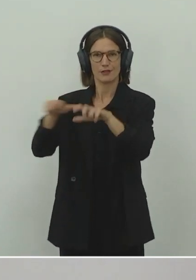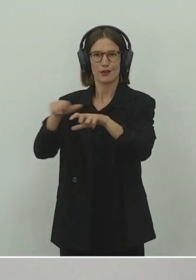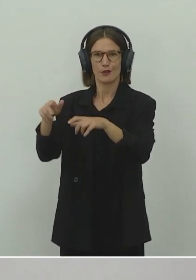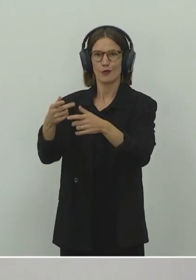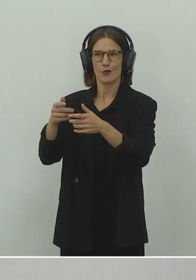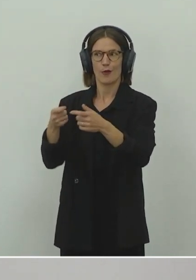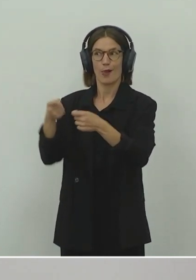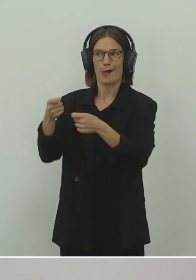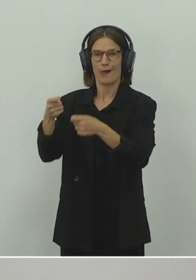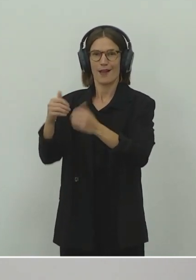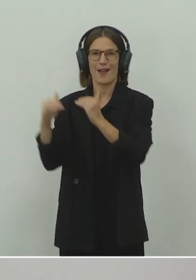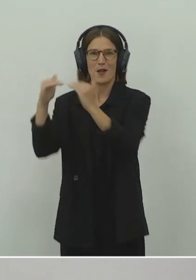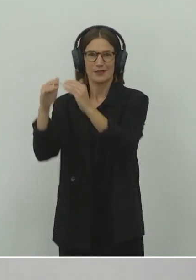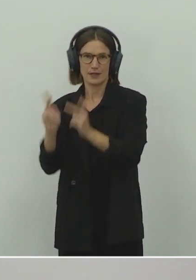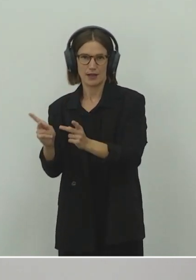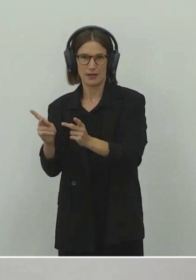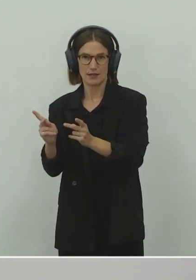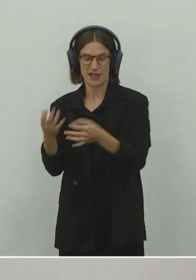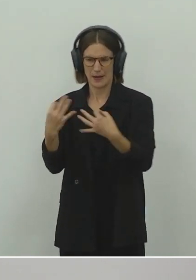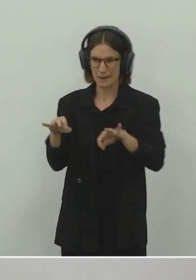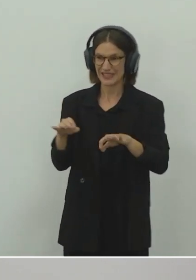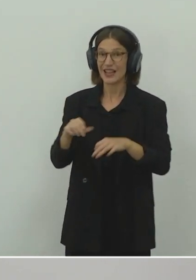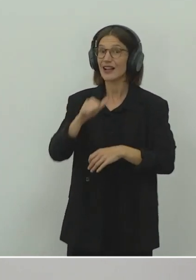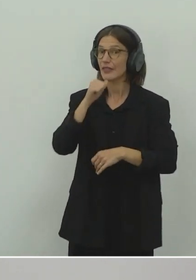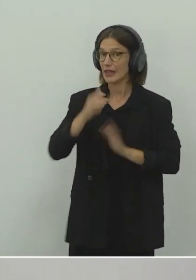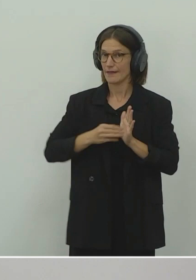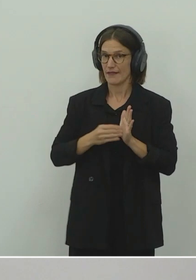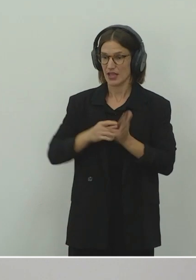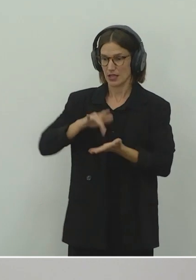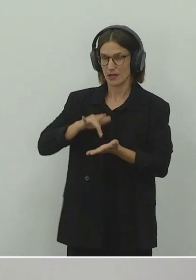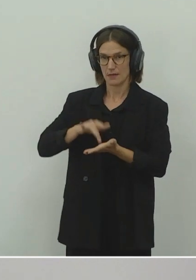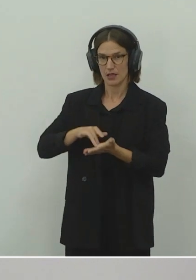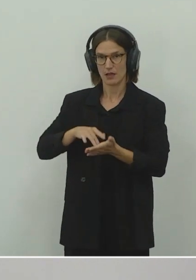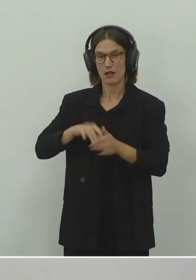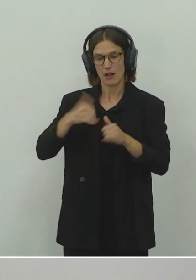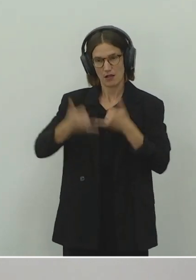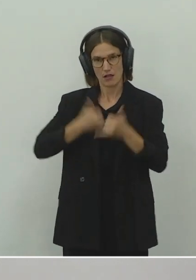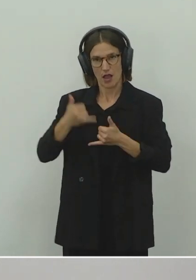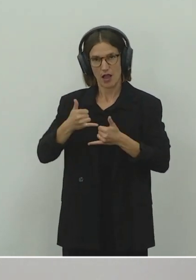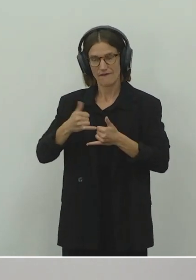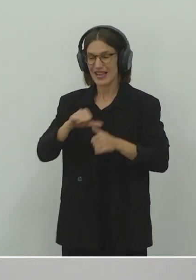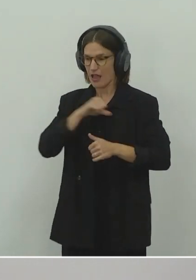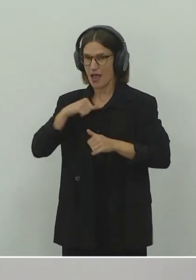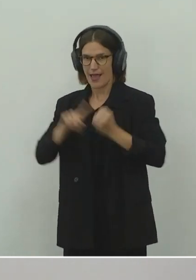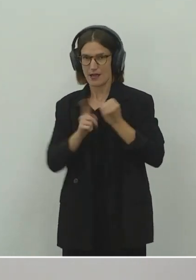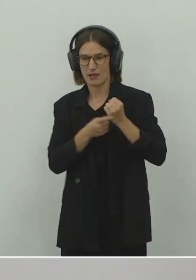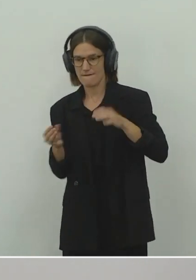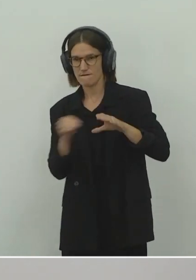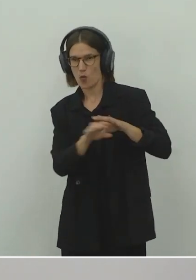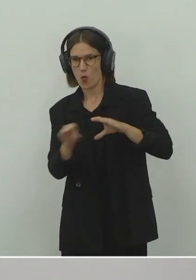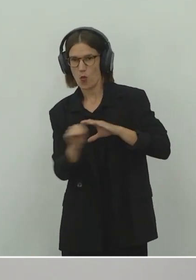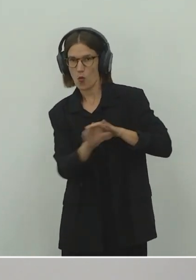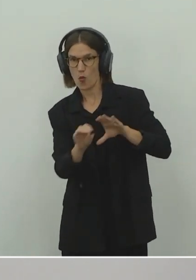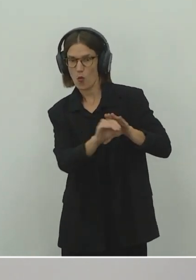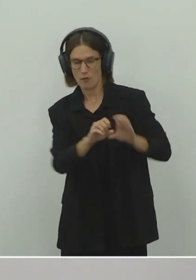gewesen, die nicht genutzten Mittel Jahr für Jahr in einen eigenen Fonds zu geben, um in den Folgejahren die